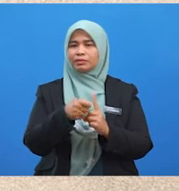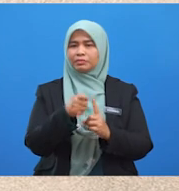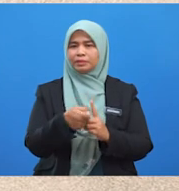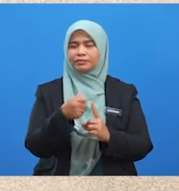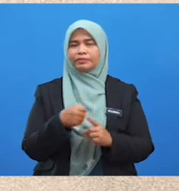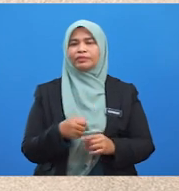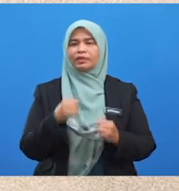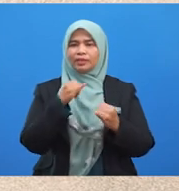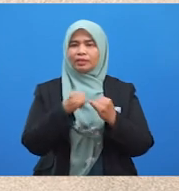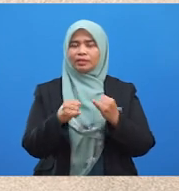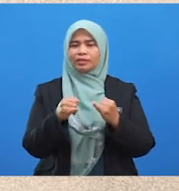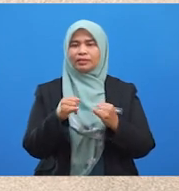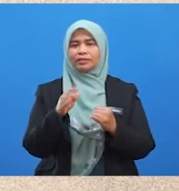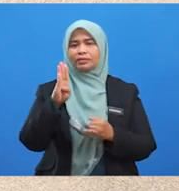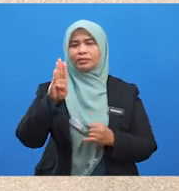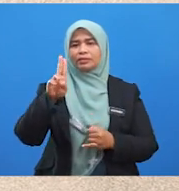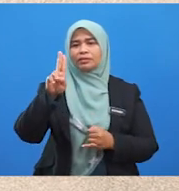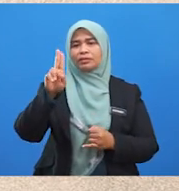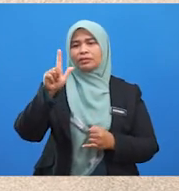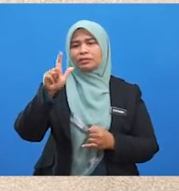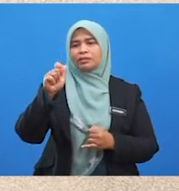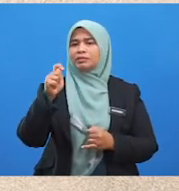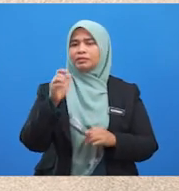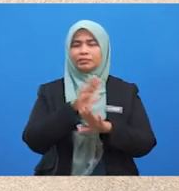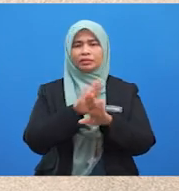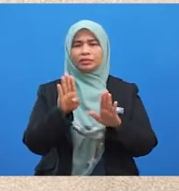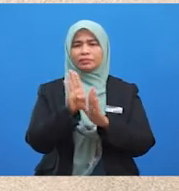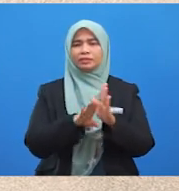Akhirnya, Bulat didapati tidak bersalah.